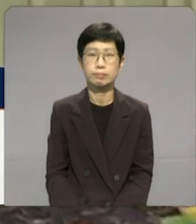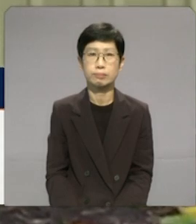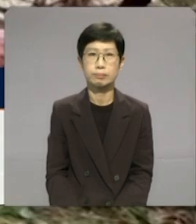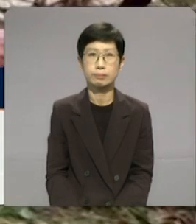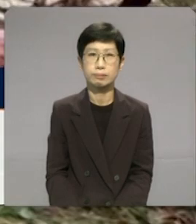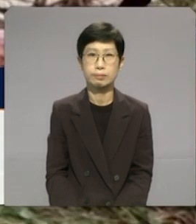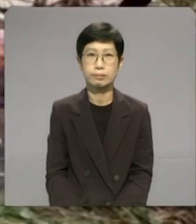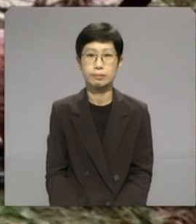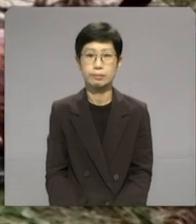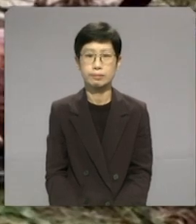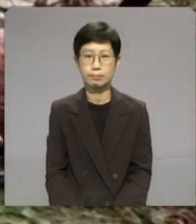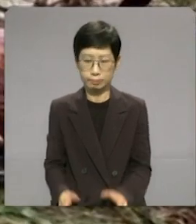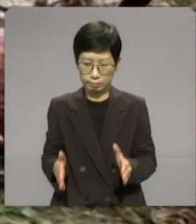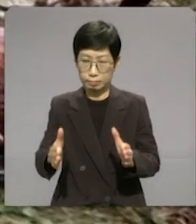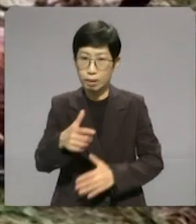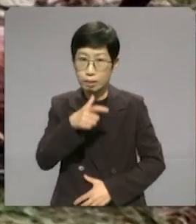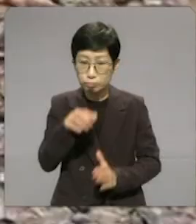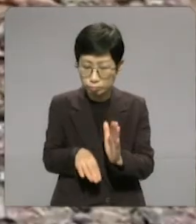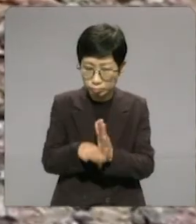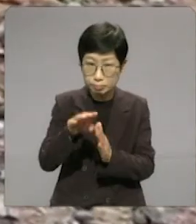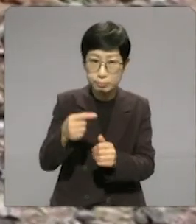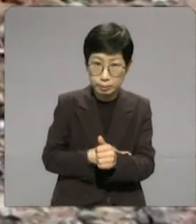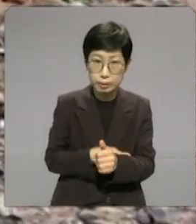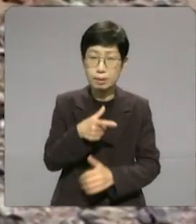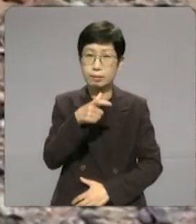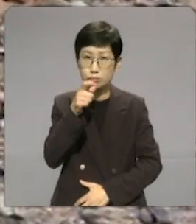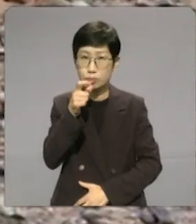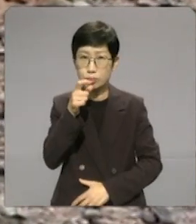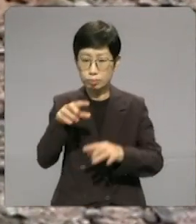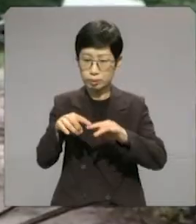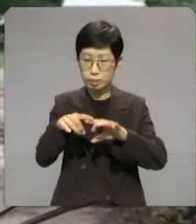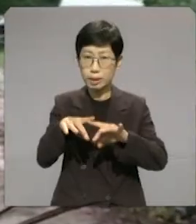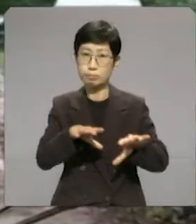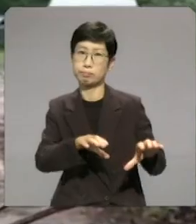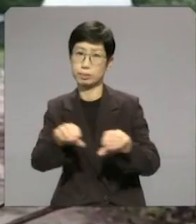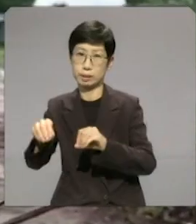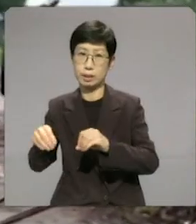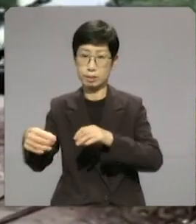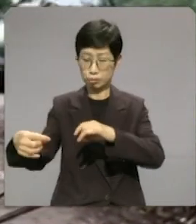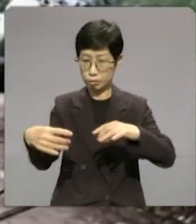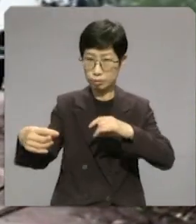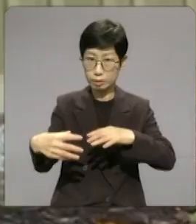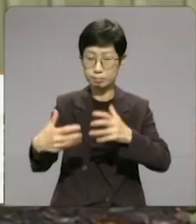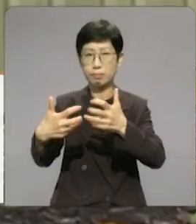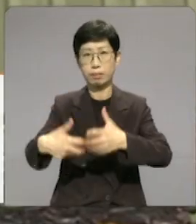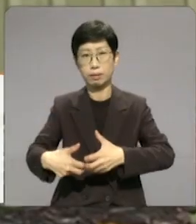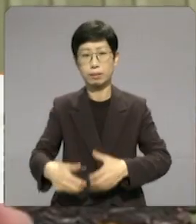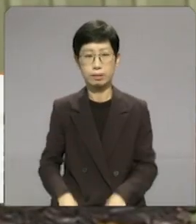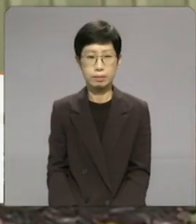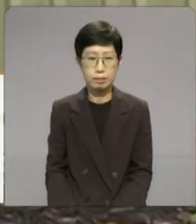it was scary. 도로가 침수되면서 수도와 전기 공급이 중단됐고 통신까지 마비됐습니다. Power went